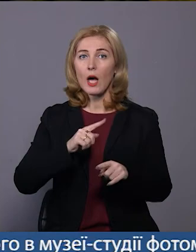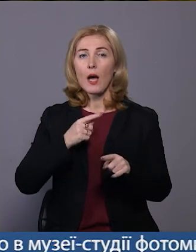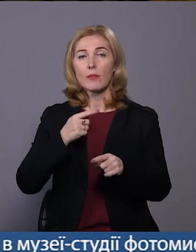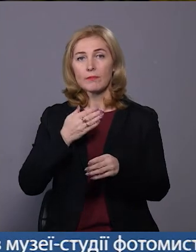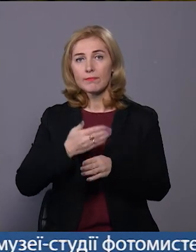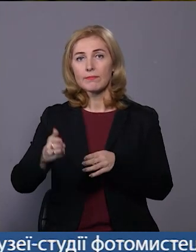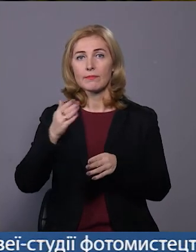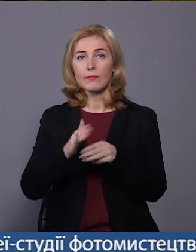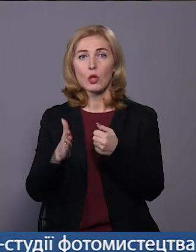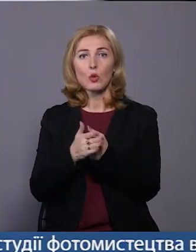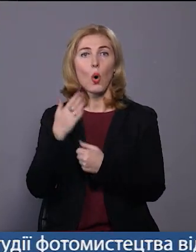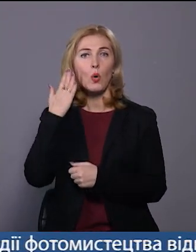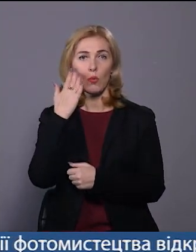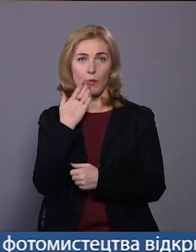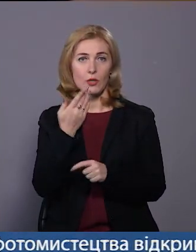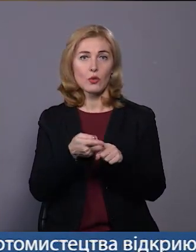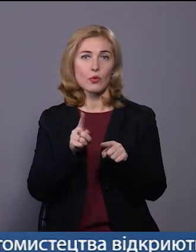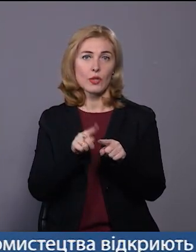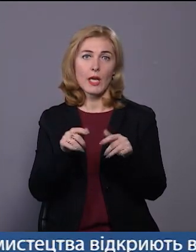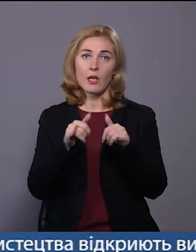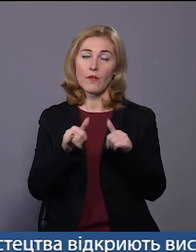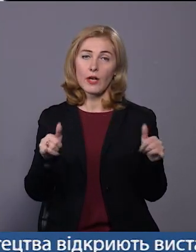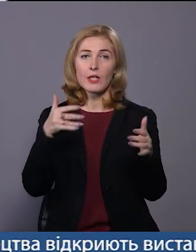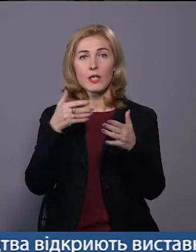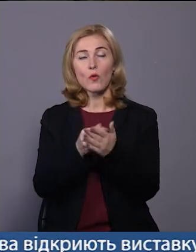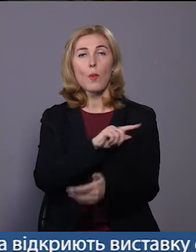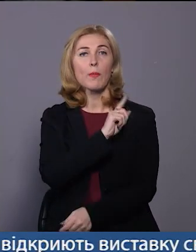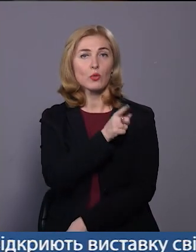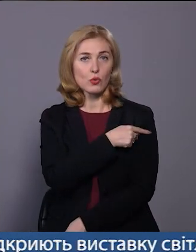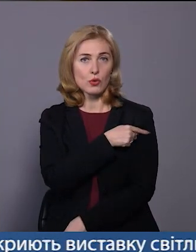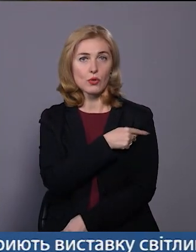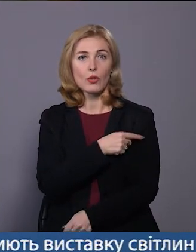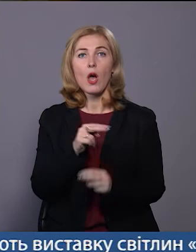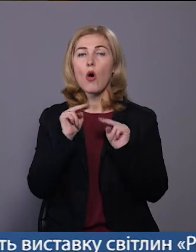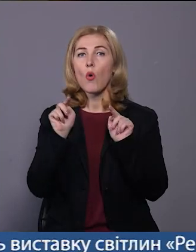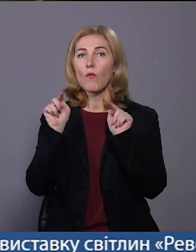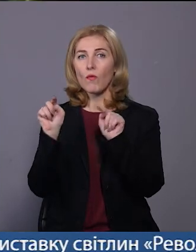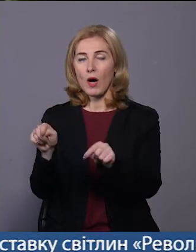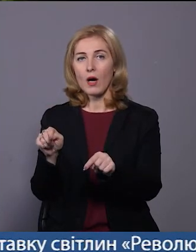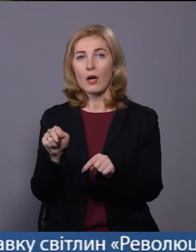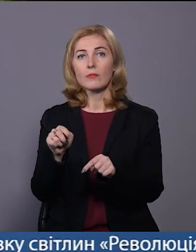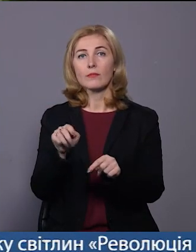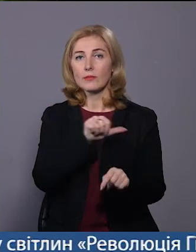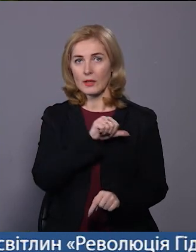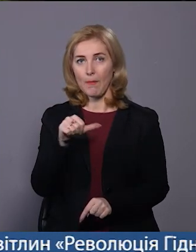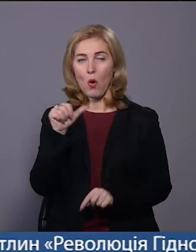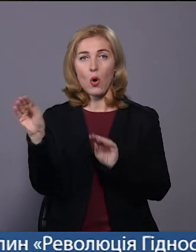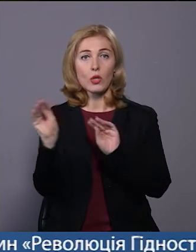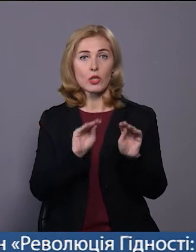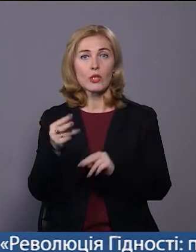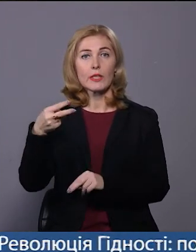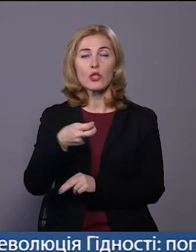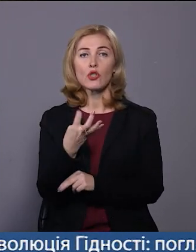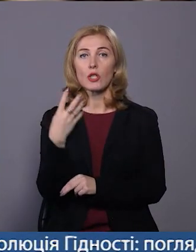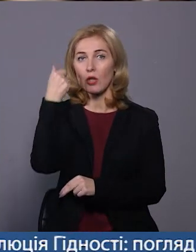там до румунської цієї хвилі за своєю потужністю. Варта уваги і постать самого режисера. 2014